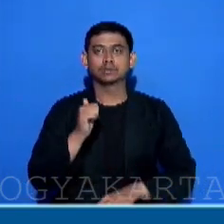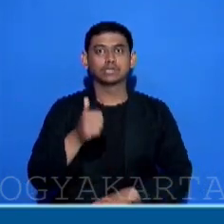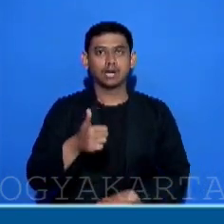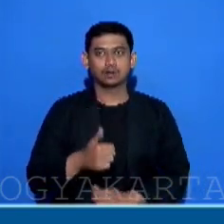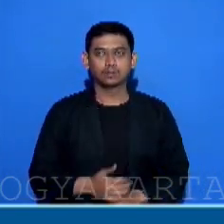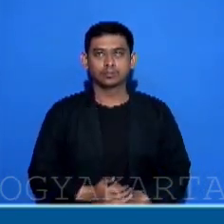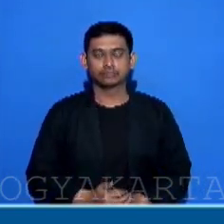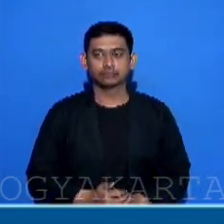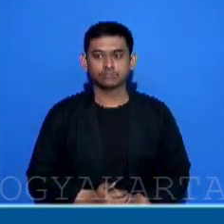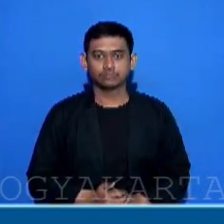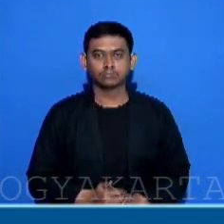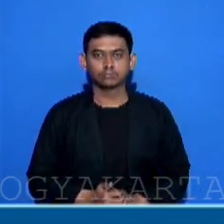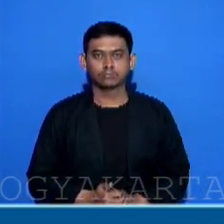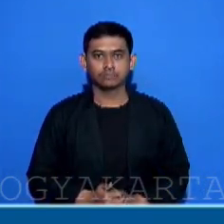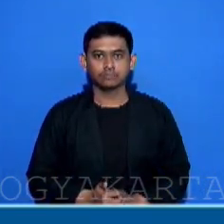pawiananemanging